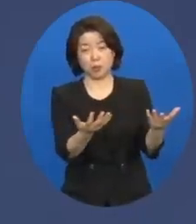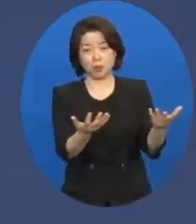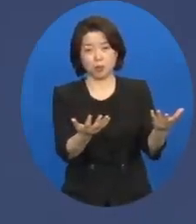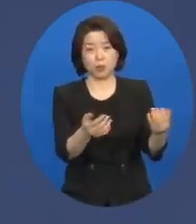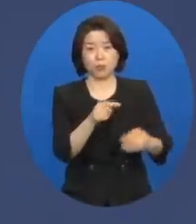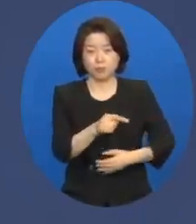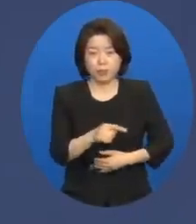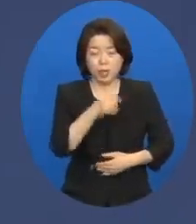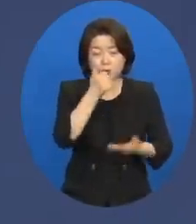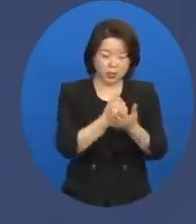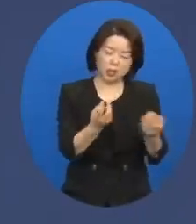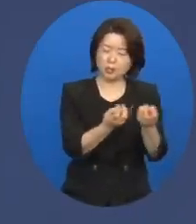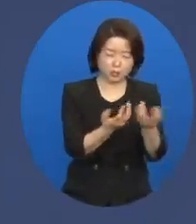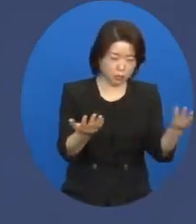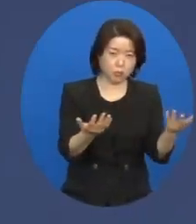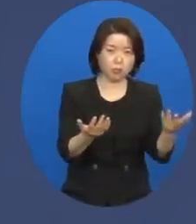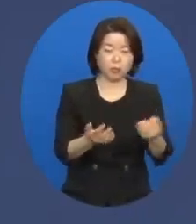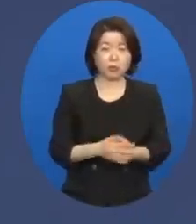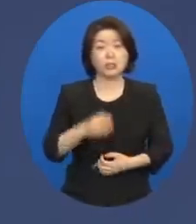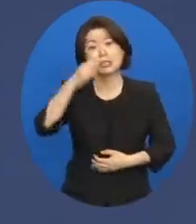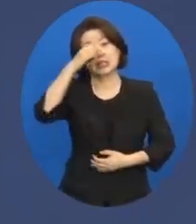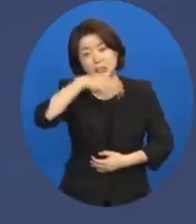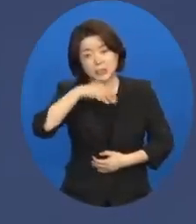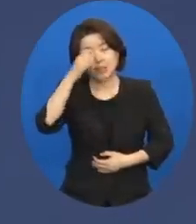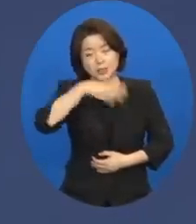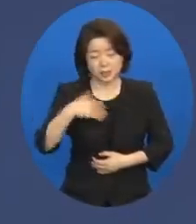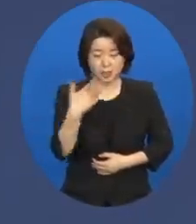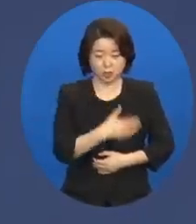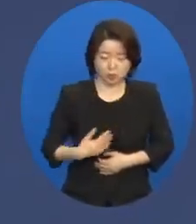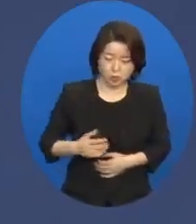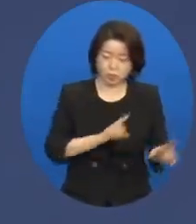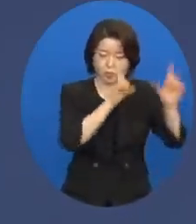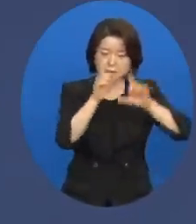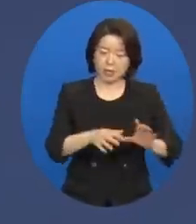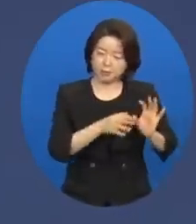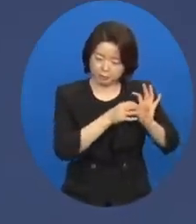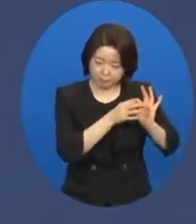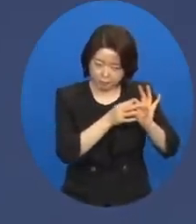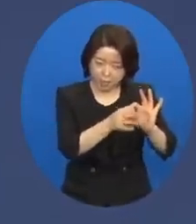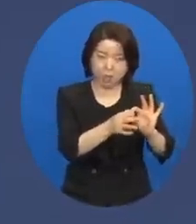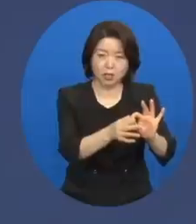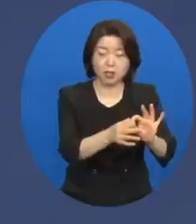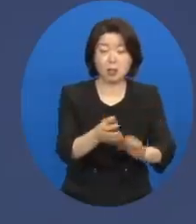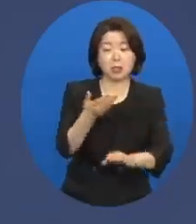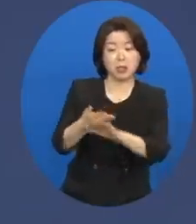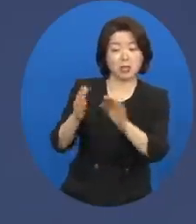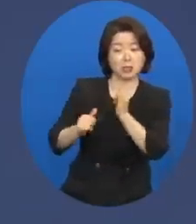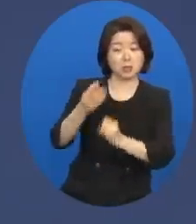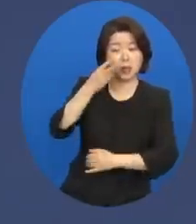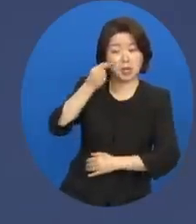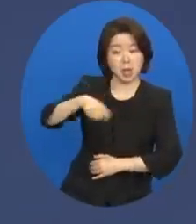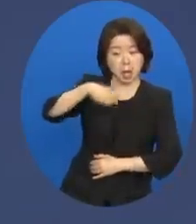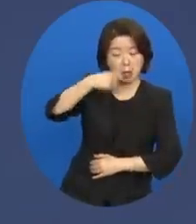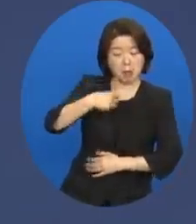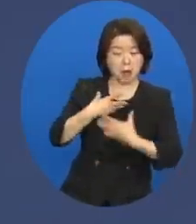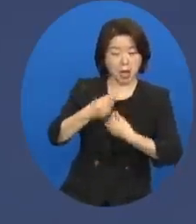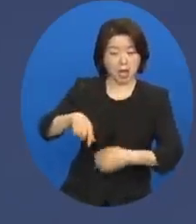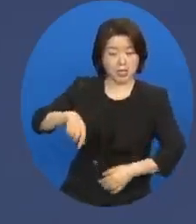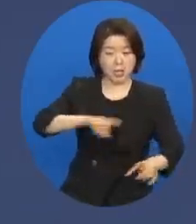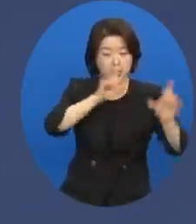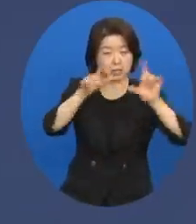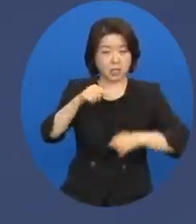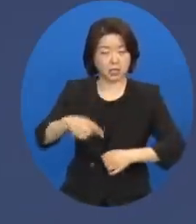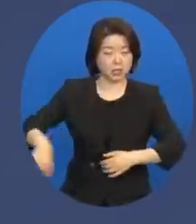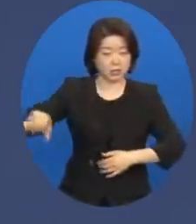뭐 죄는 어쩔 수 없고 그냥 육신의 생활을 유지하다가 남보다 조금 기름지게 먹다가 안전하게 살다가 다